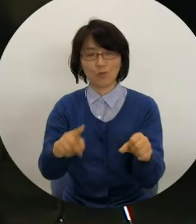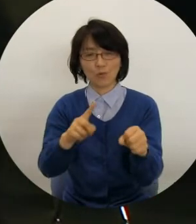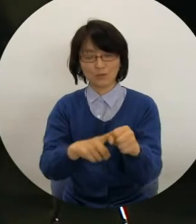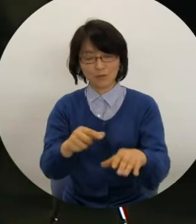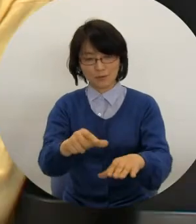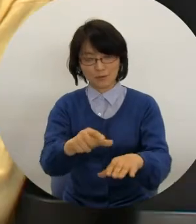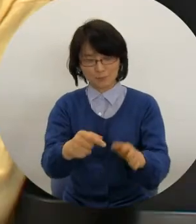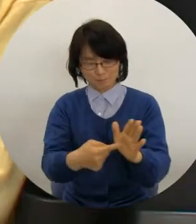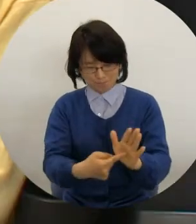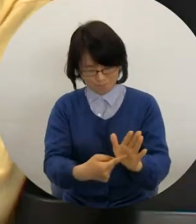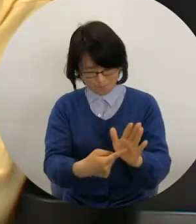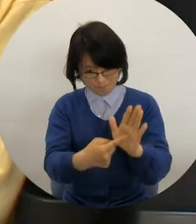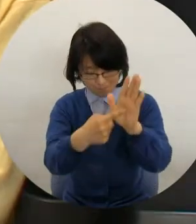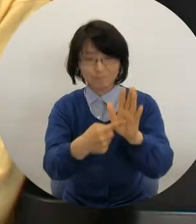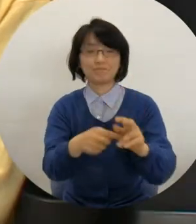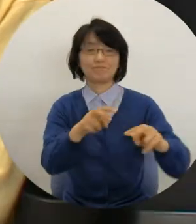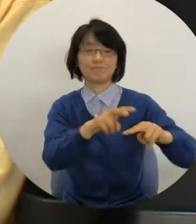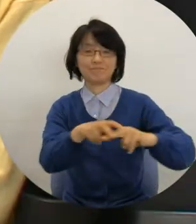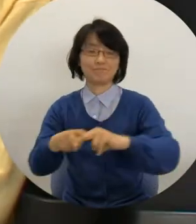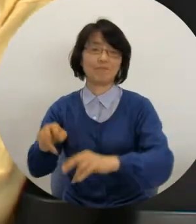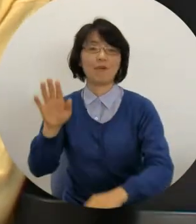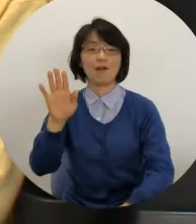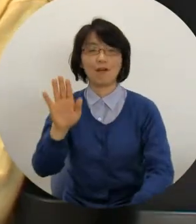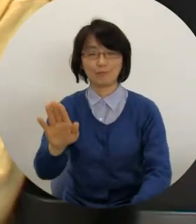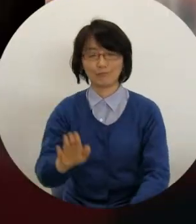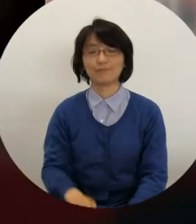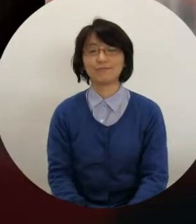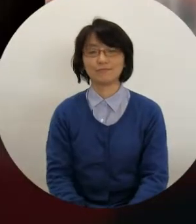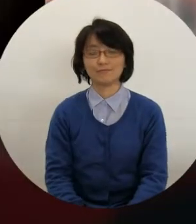り華やかな顔ぶれになっております。